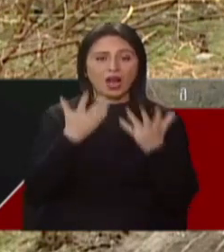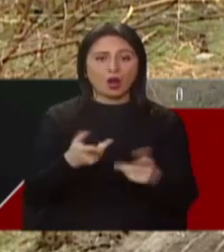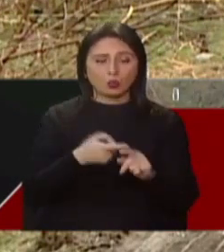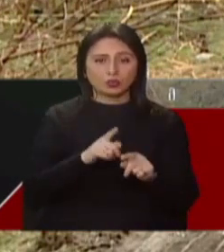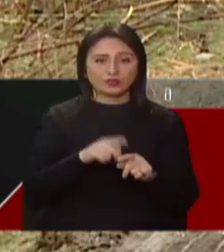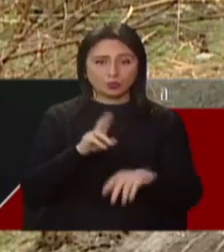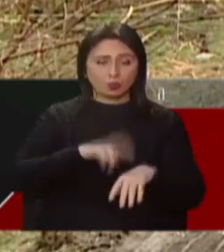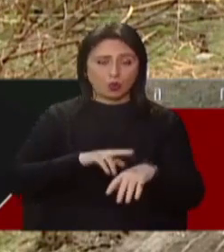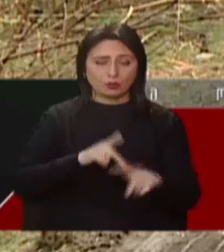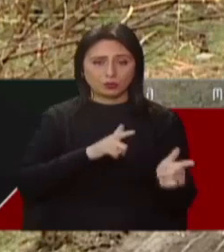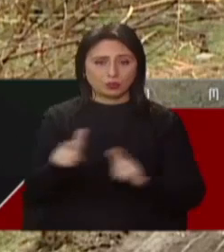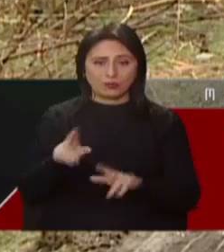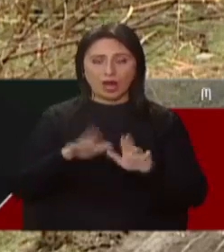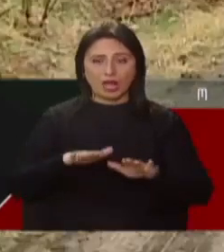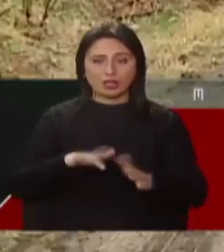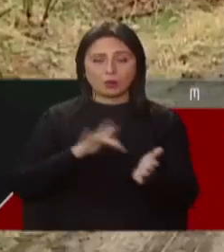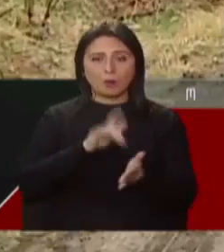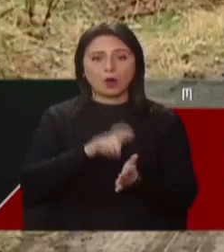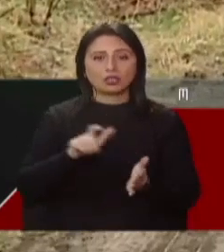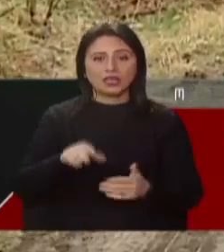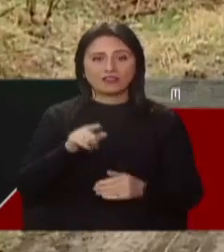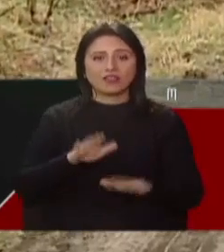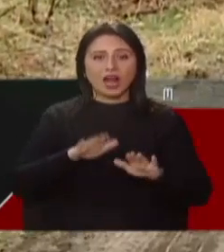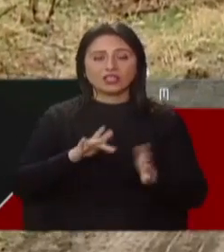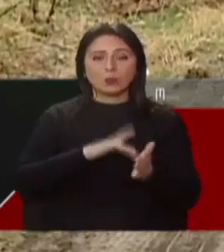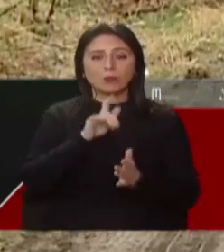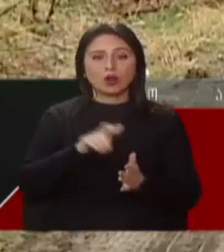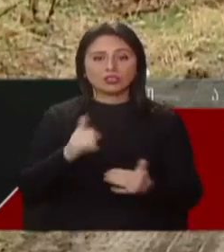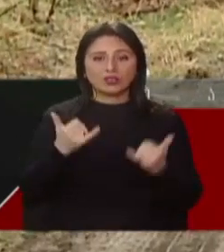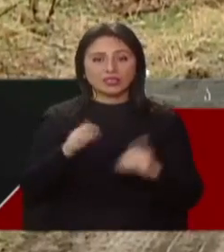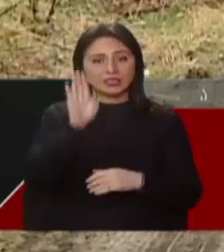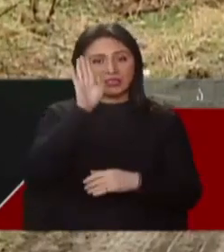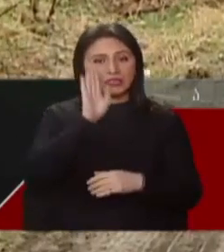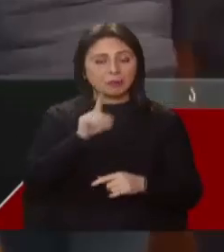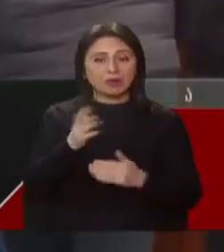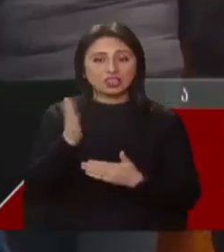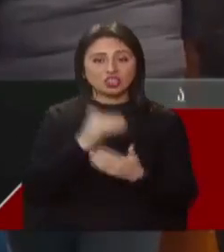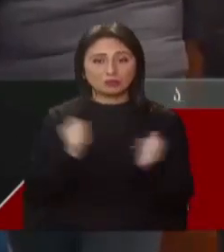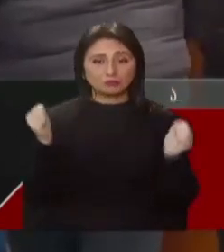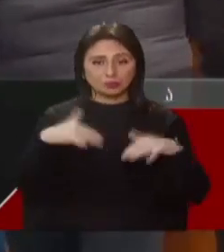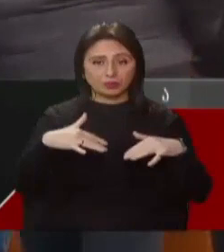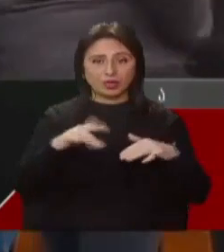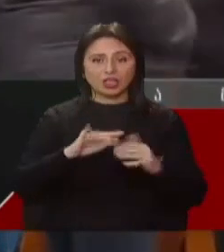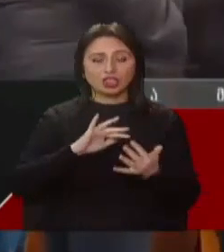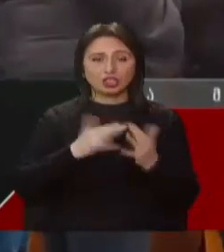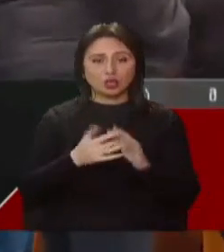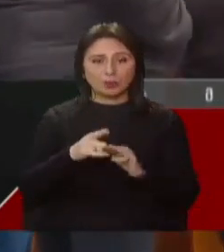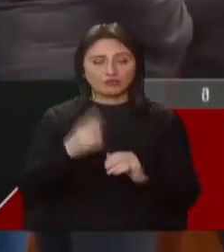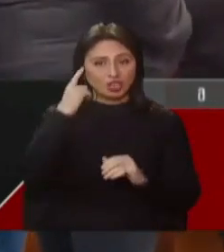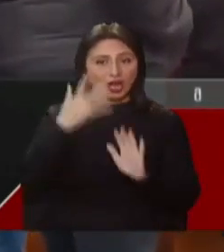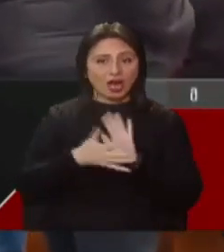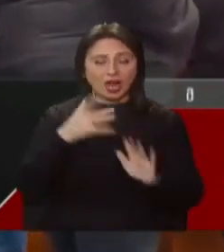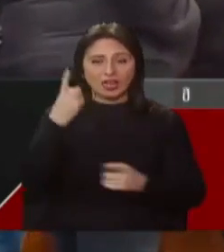რაოდენობით პოლიცია და ადგილობრივი მოსახლეობა. Ადგილობრივი მოსახლეობა დღეს დილით მას შემდეგ შეიკრიბა, რაც სოფელში